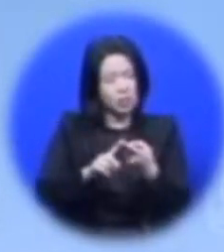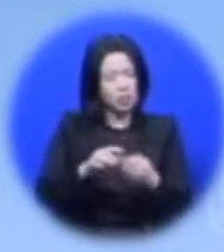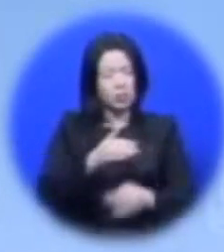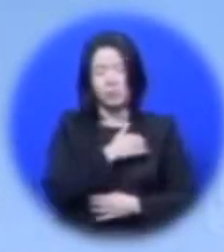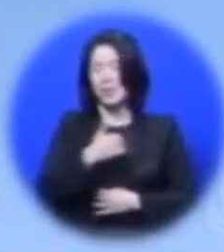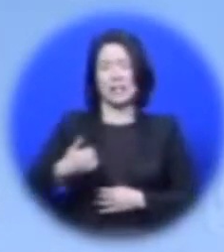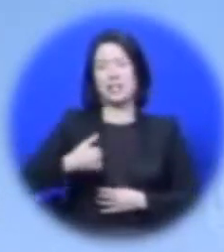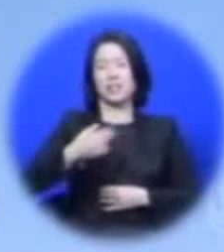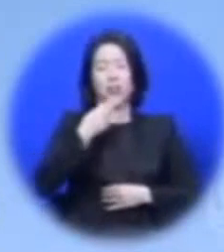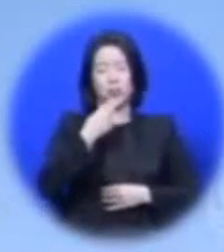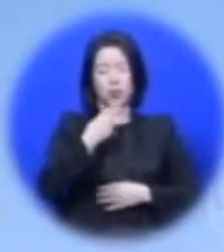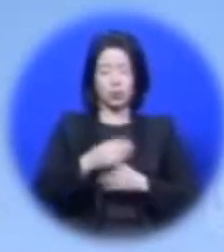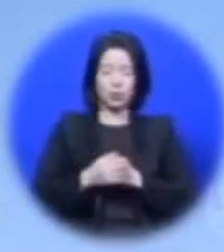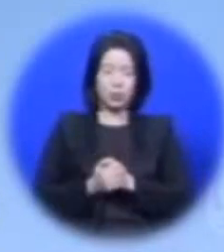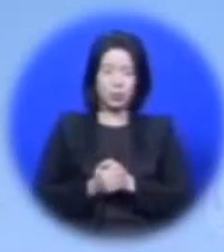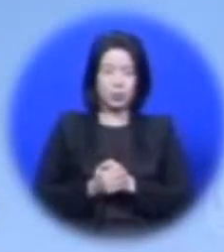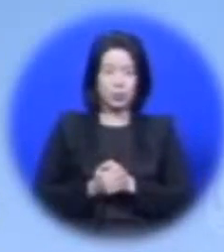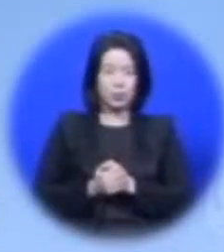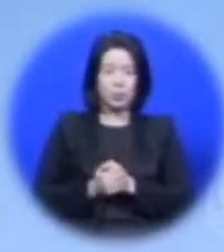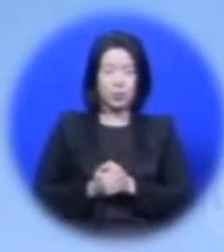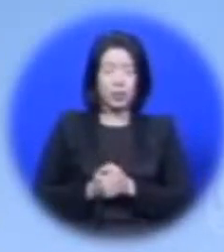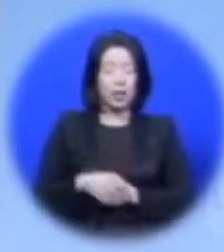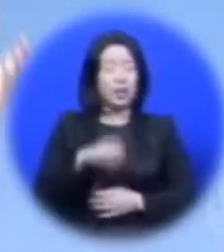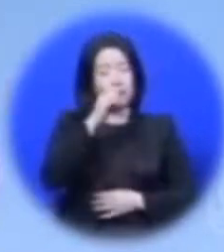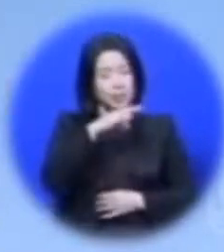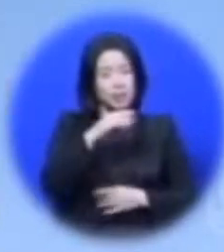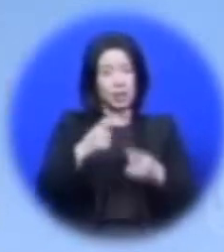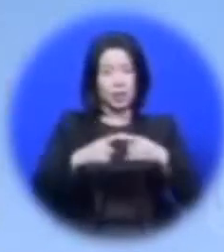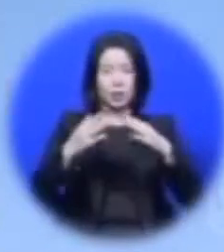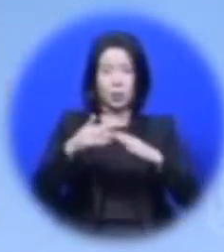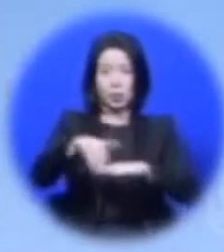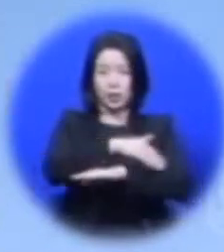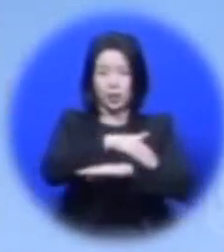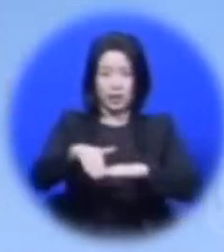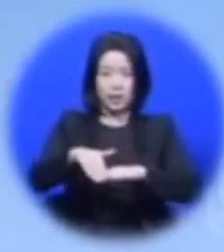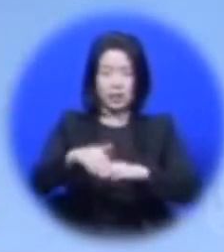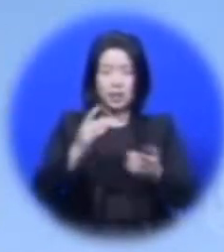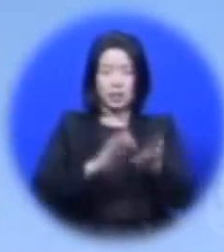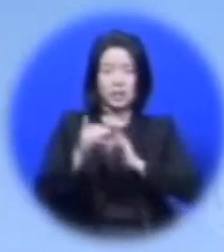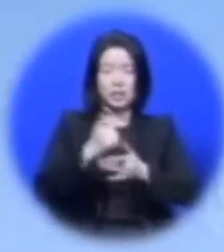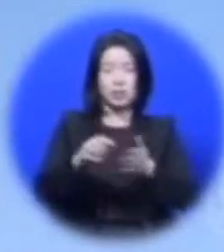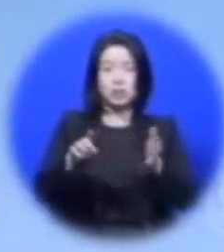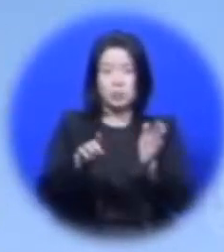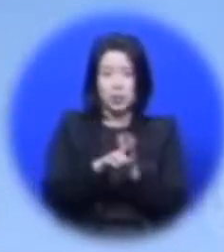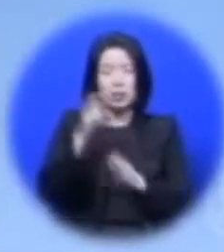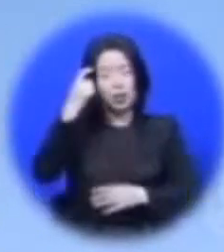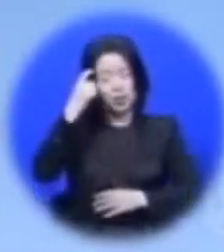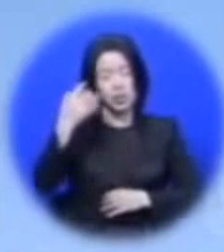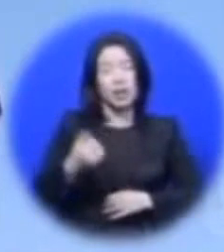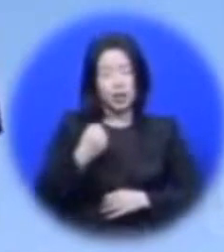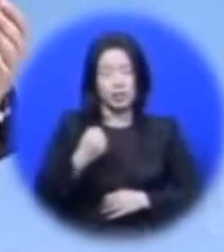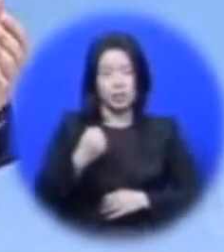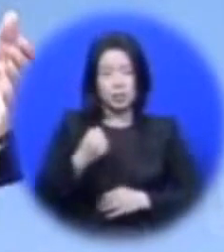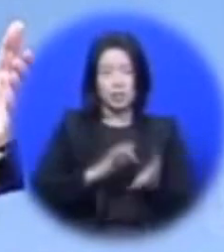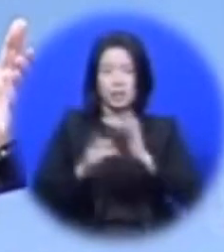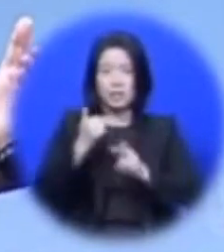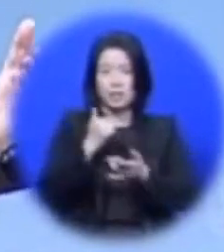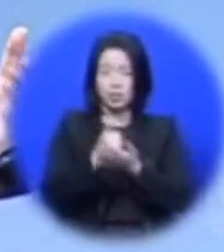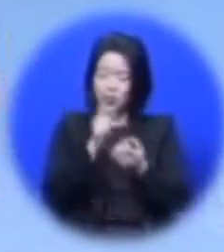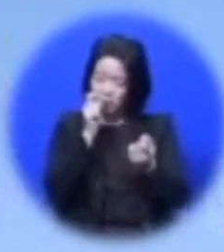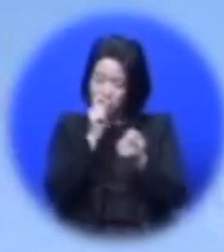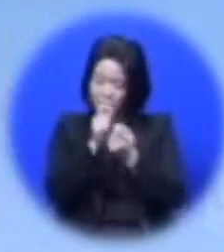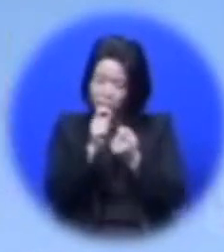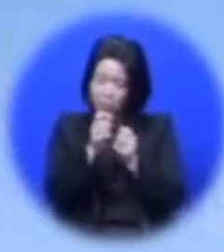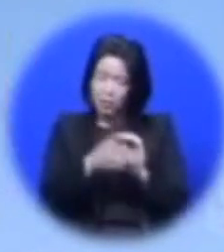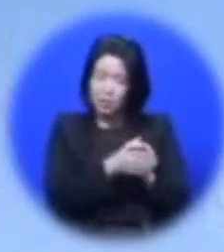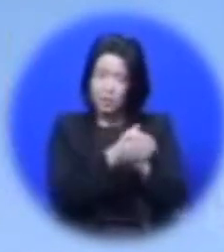자신이 없어합니다. 그저 교회 다니는 게 예수 믿는 거라고 생각하지 예수님과 친밀한 사귐에